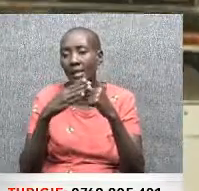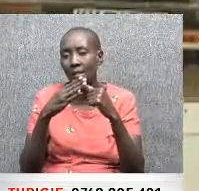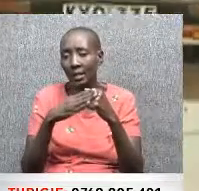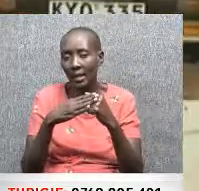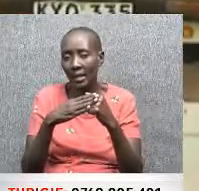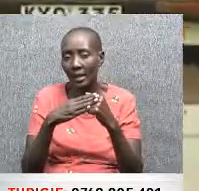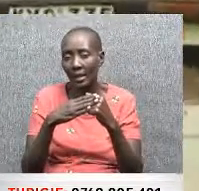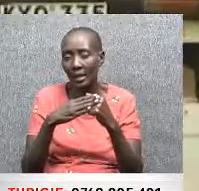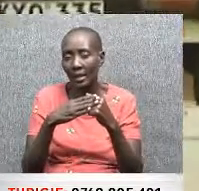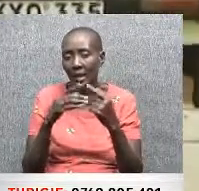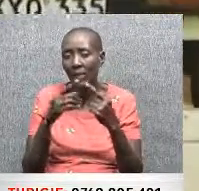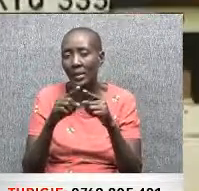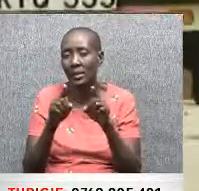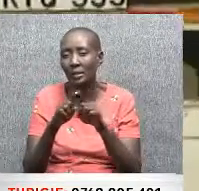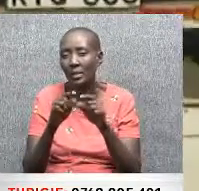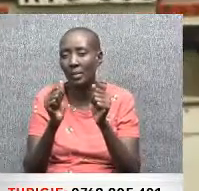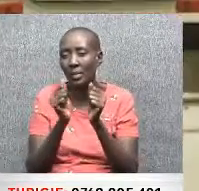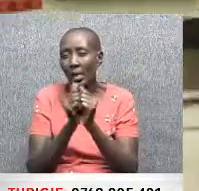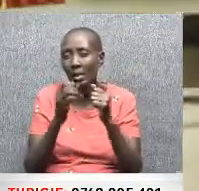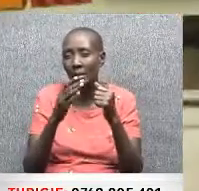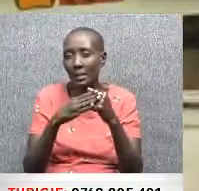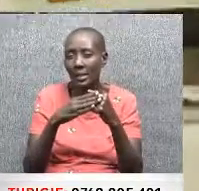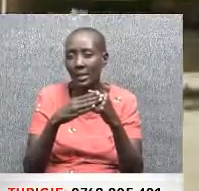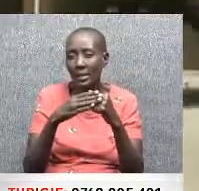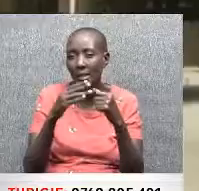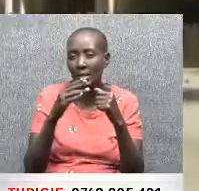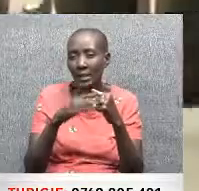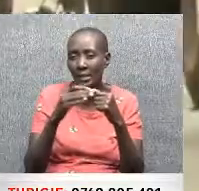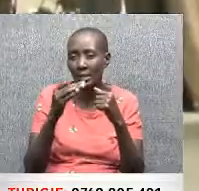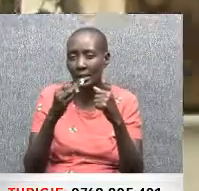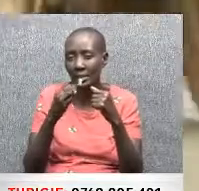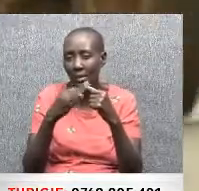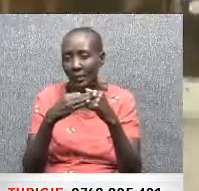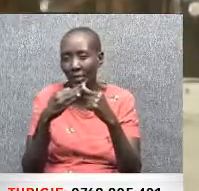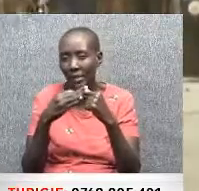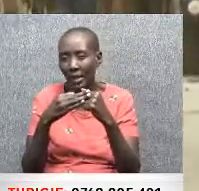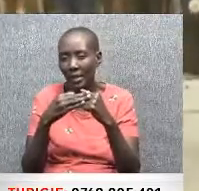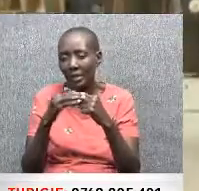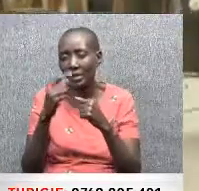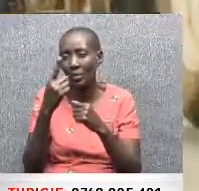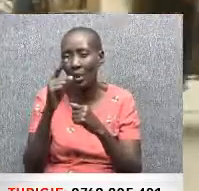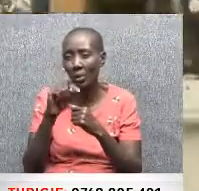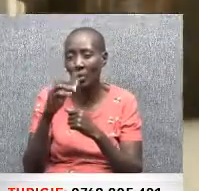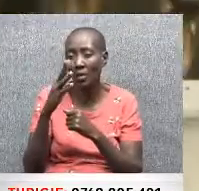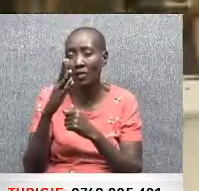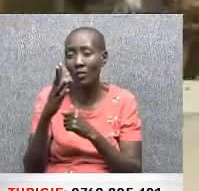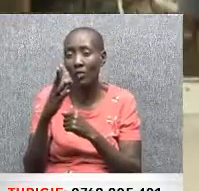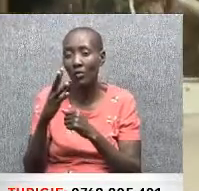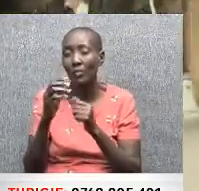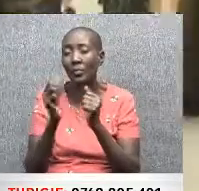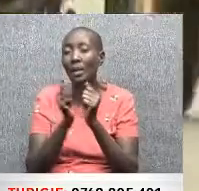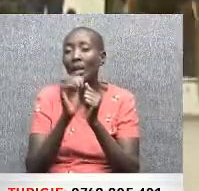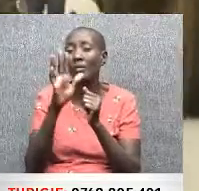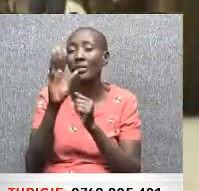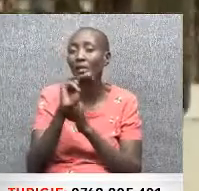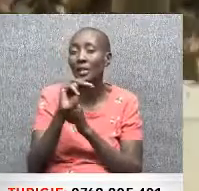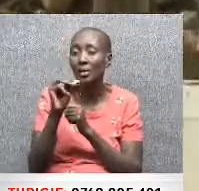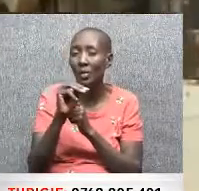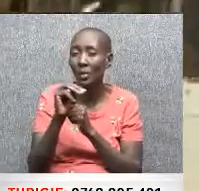mwaka 1989 idadi ikiwa milioni 21.4 na milioni 15.3 mwaka